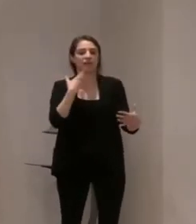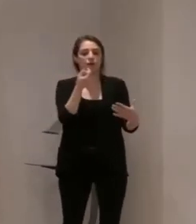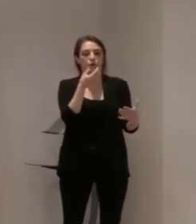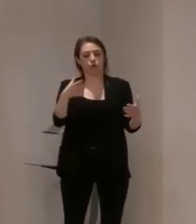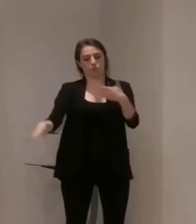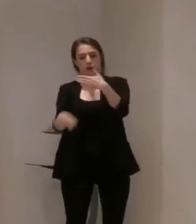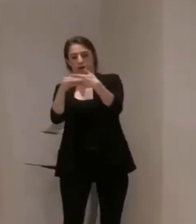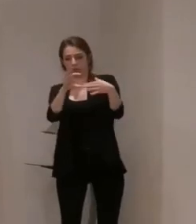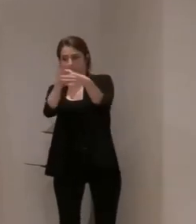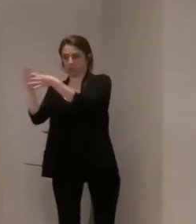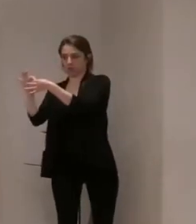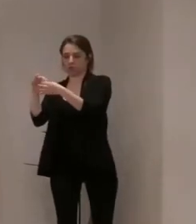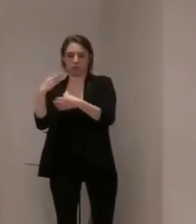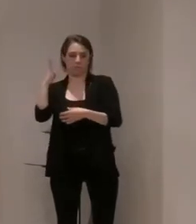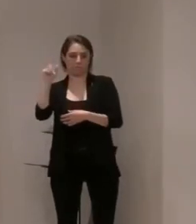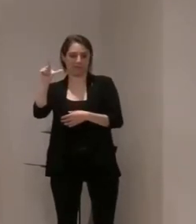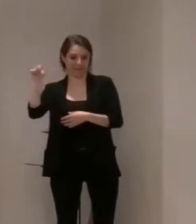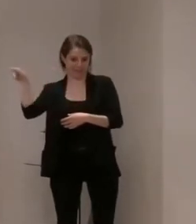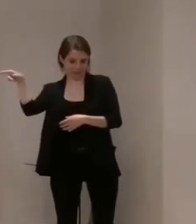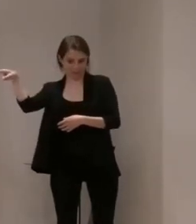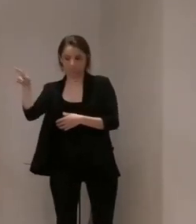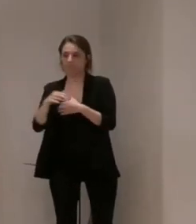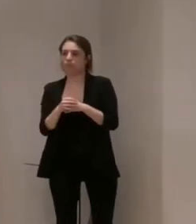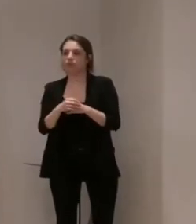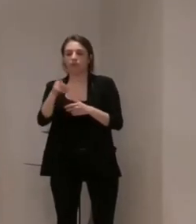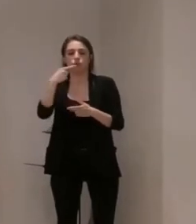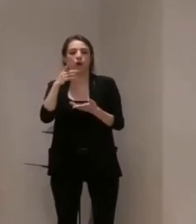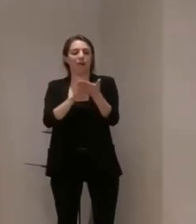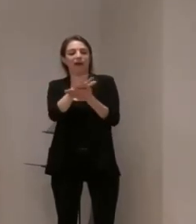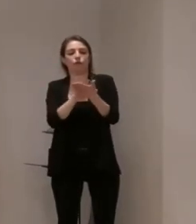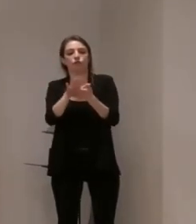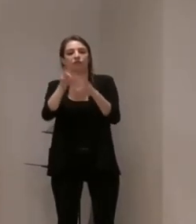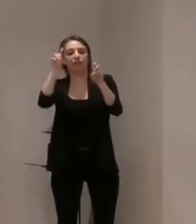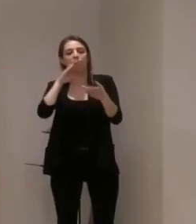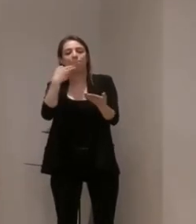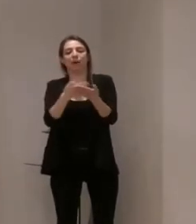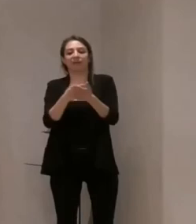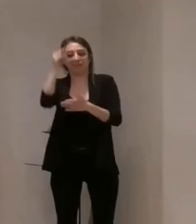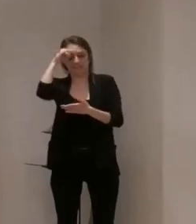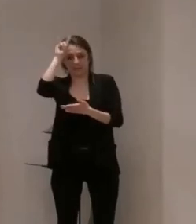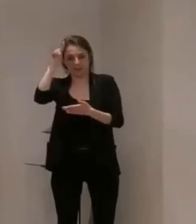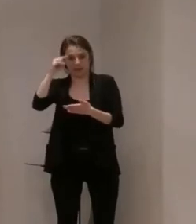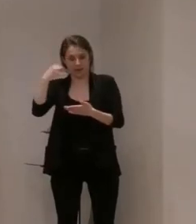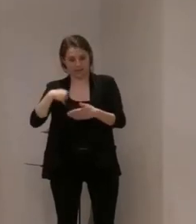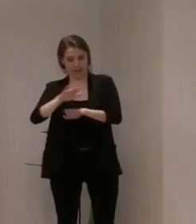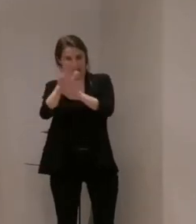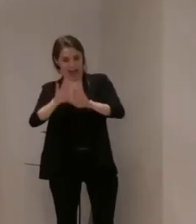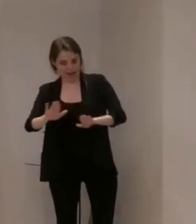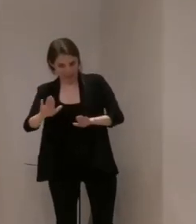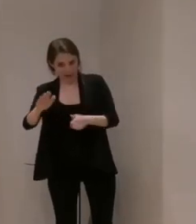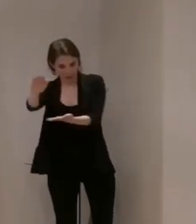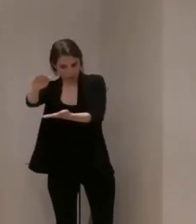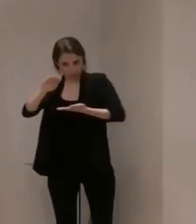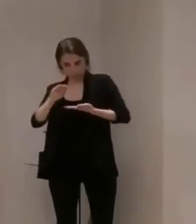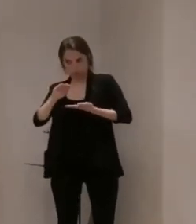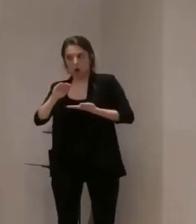que has acabat tot lligat, però els papers de Salamanca realment han acabat. I jo diria que m'ha acabat que encara